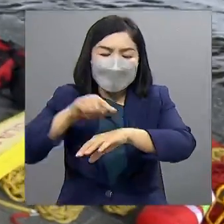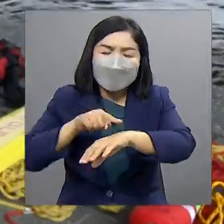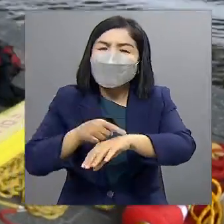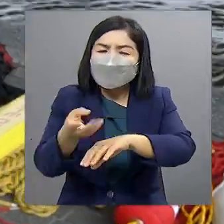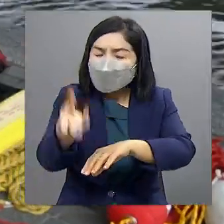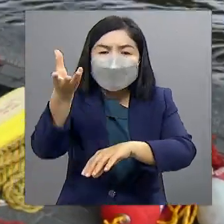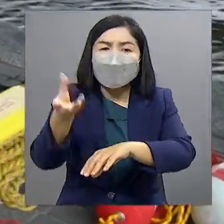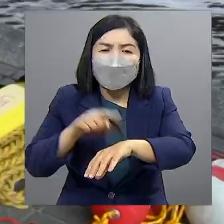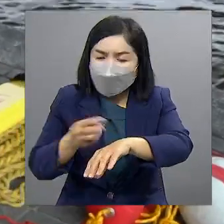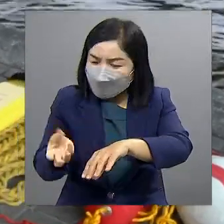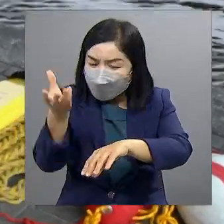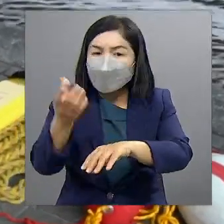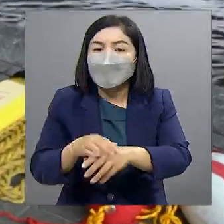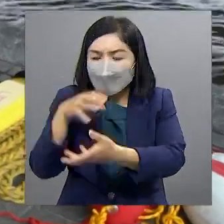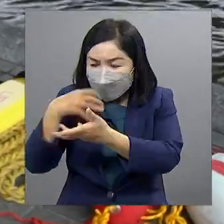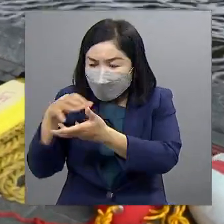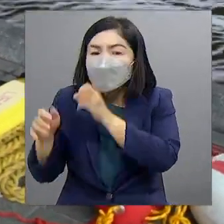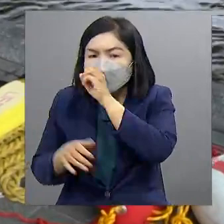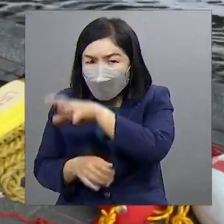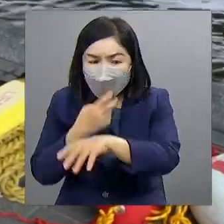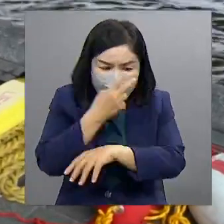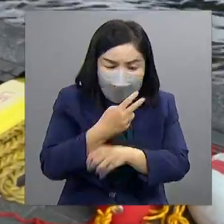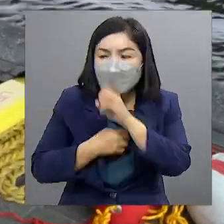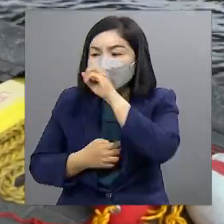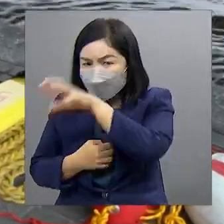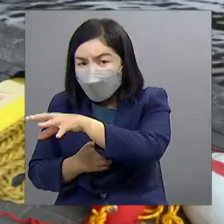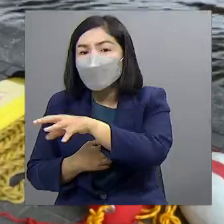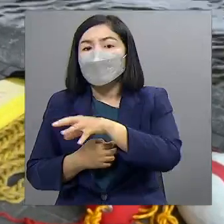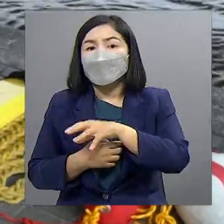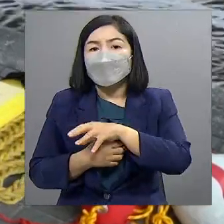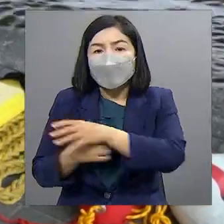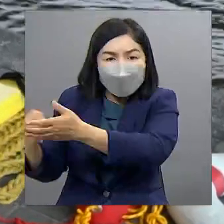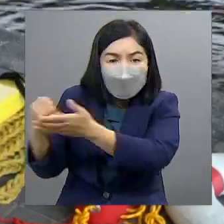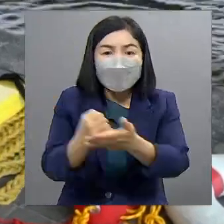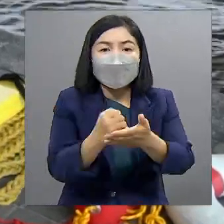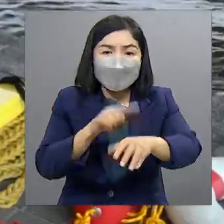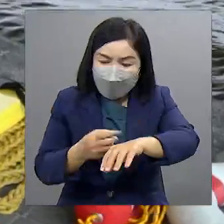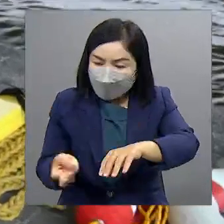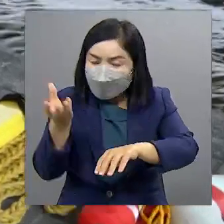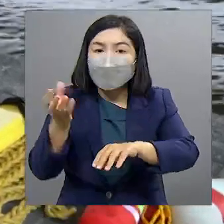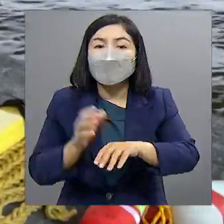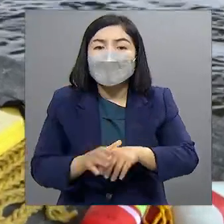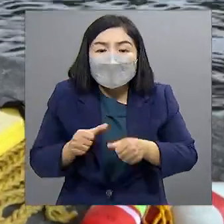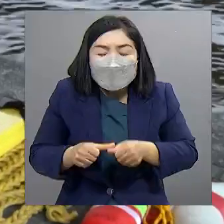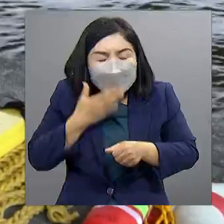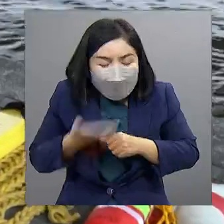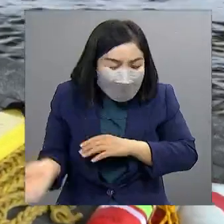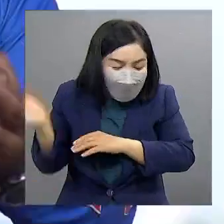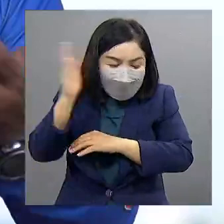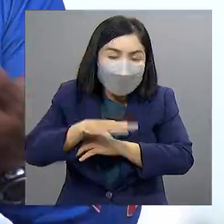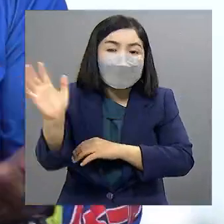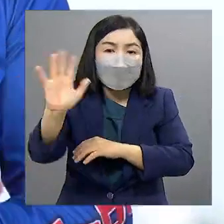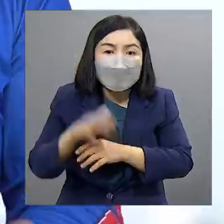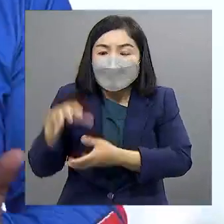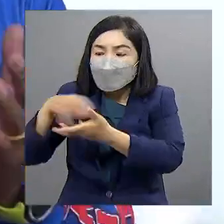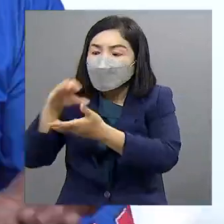เสียเวลาไม่เยอะให้ข้อมูลกับผู้ช่วยผู้ภัยให้ข้อมูลมันเสียเวลาไม่เยอะครับไม่ต้องอยู่ทั้งคืนไม่ต้องอยู่เลยเราให้ข้อมูลไปแล้วเสร็จเรีย